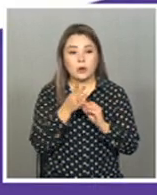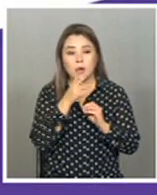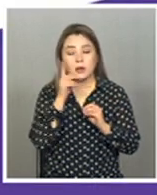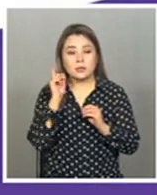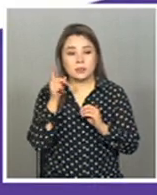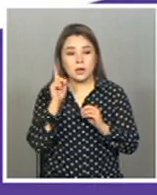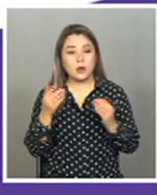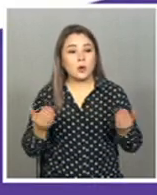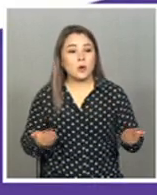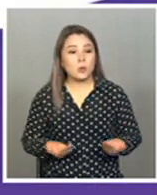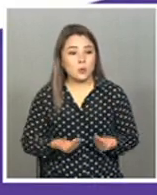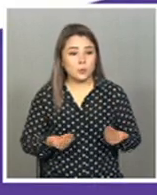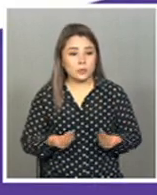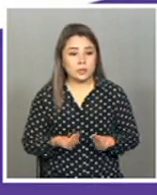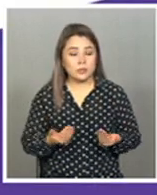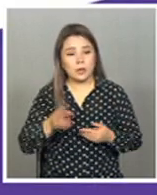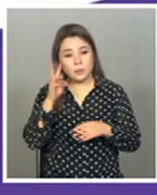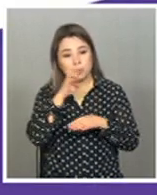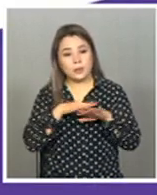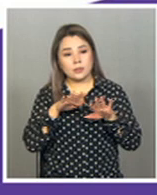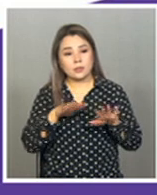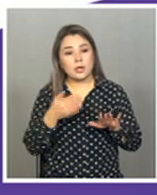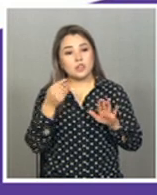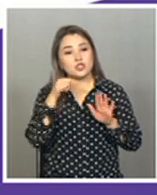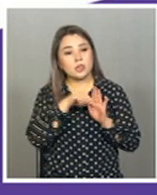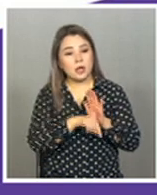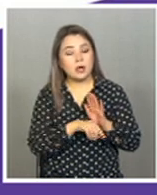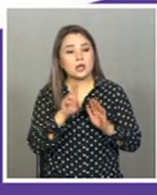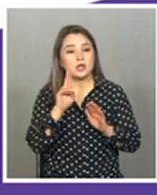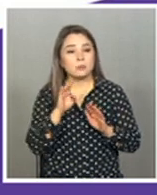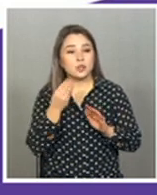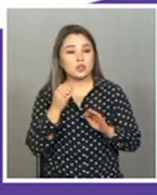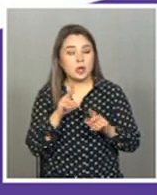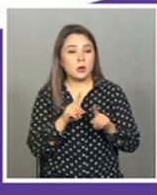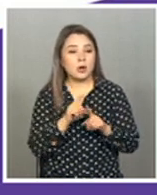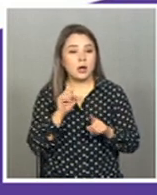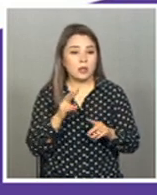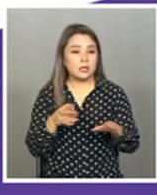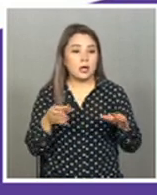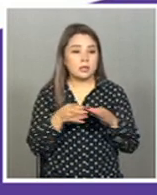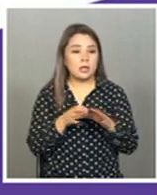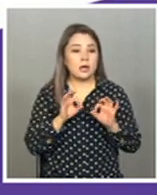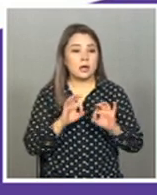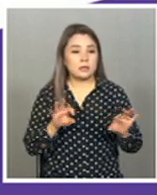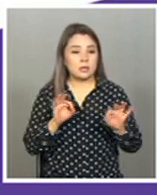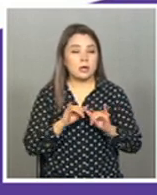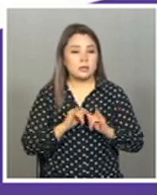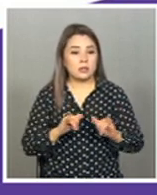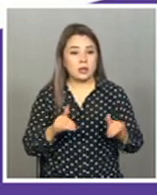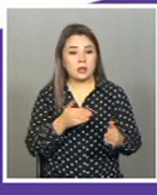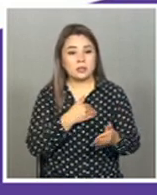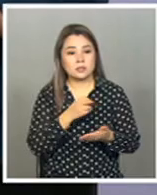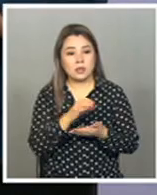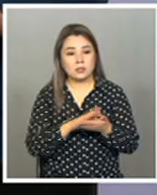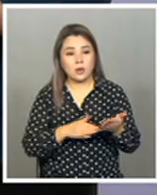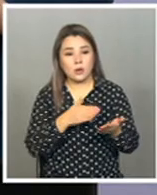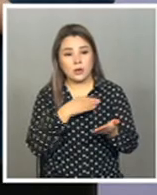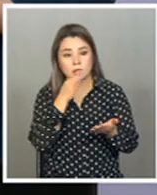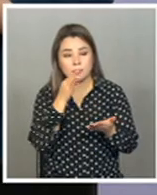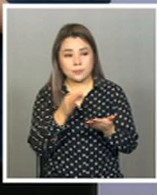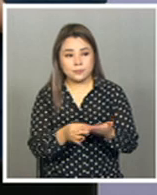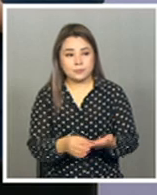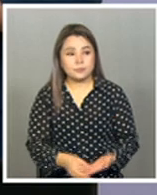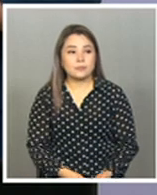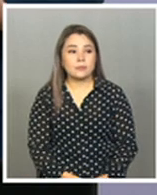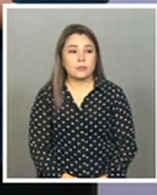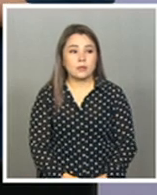өмір сүрген мемлекеттердің ішіндегі Қыпшақ хандығы туралы әңгімемізді арқарай жалғастыратын боламыз.